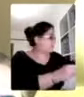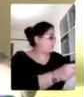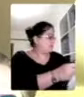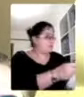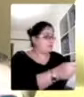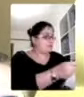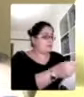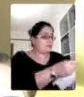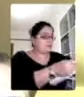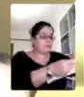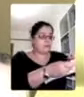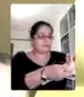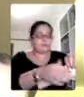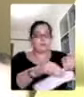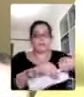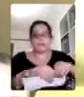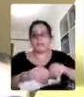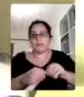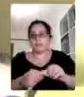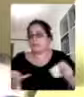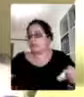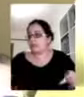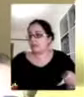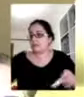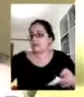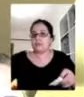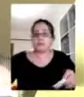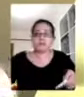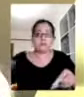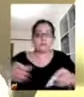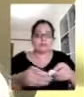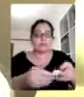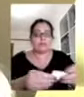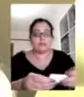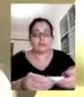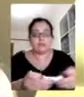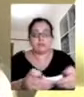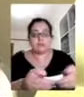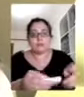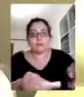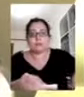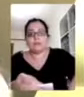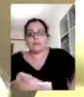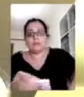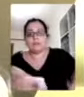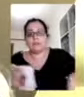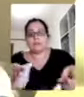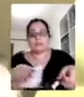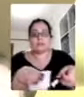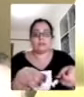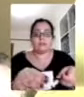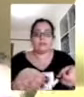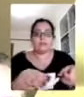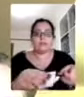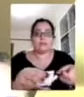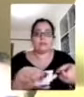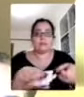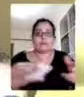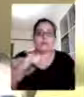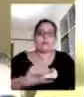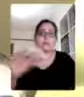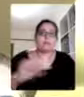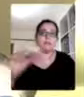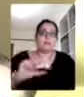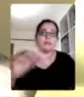yüzden biraz aradıktan sonra buldum. Adamlarla anlaştık. Onun da siparişi önümüzdeki hafta geçeceğiz. Yani büyük ihtimalle